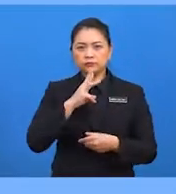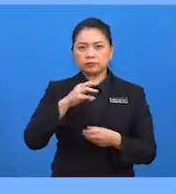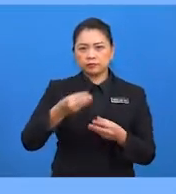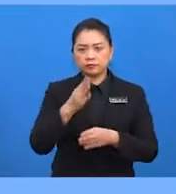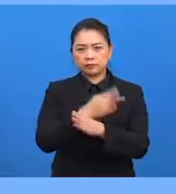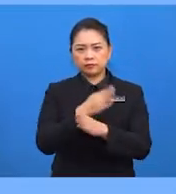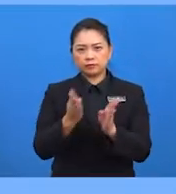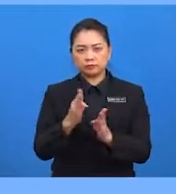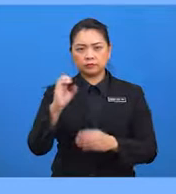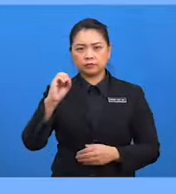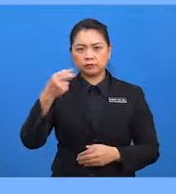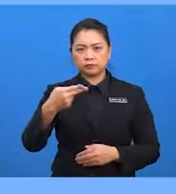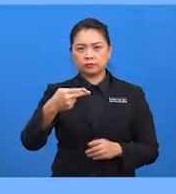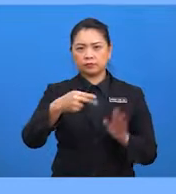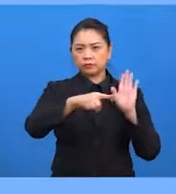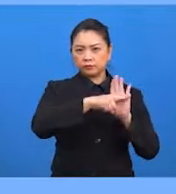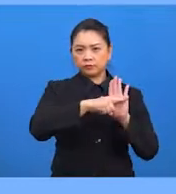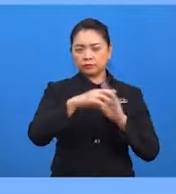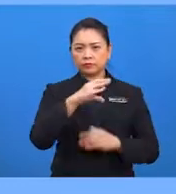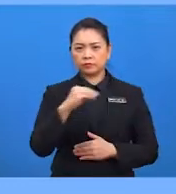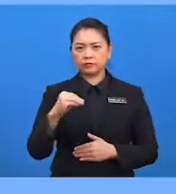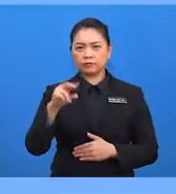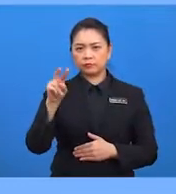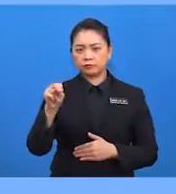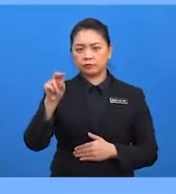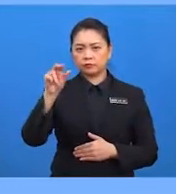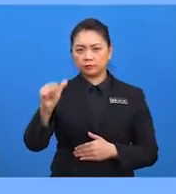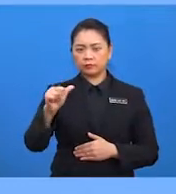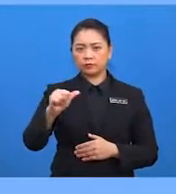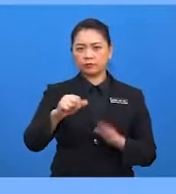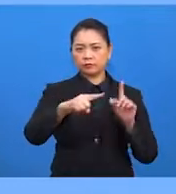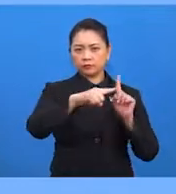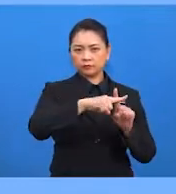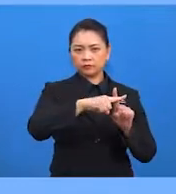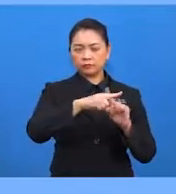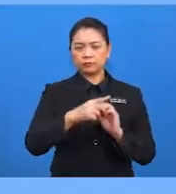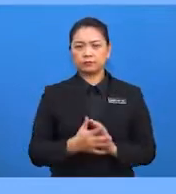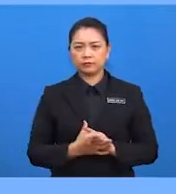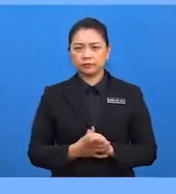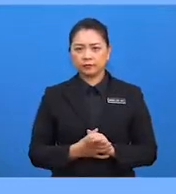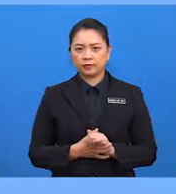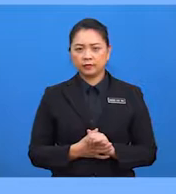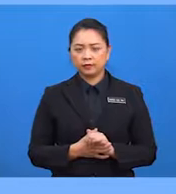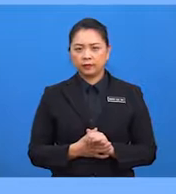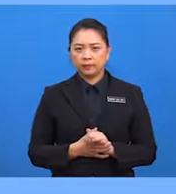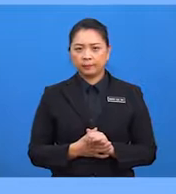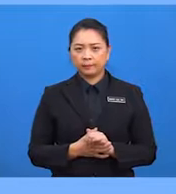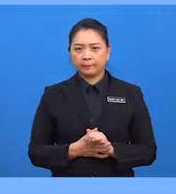ion hidroksida OH negatif dan ion natrium Na